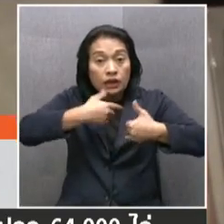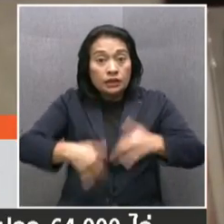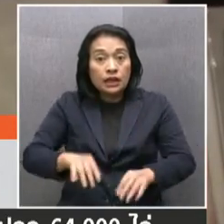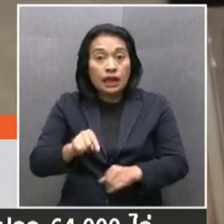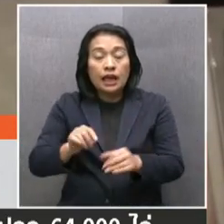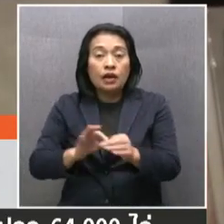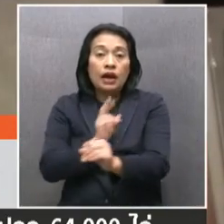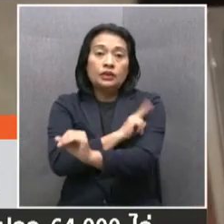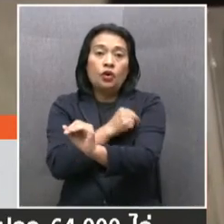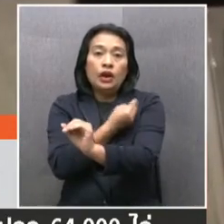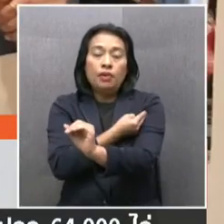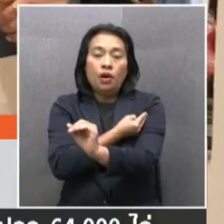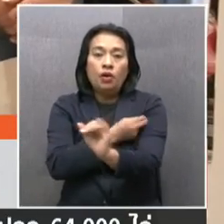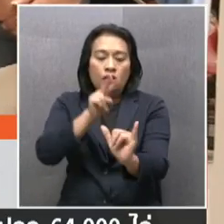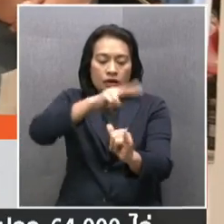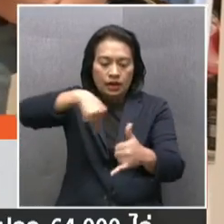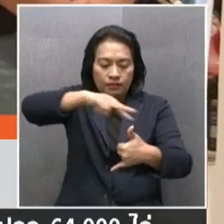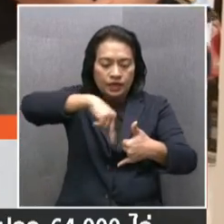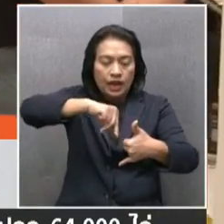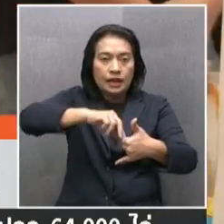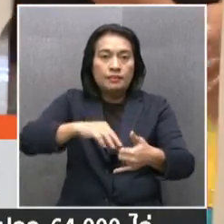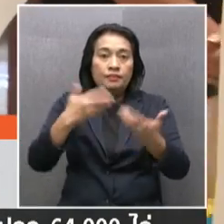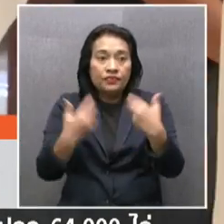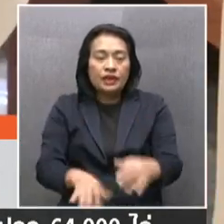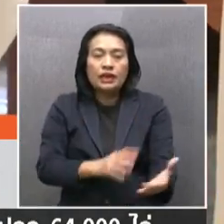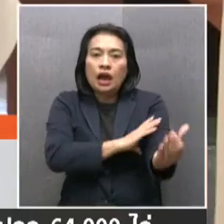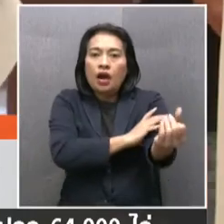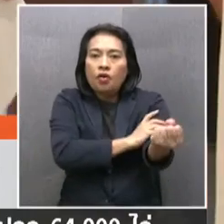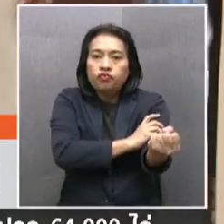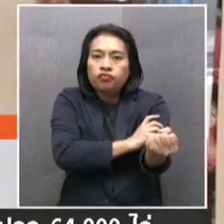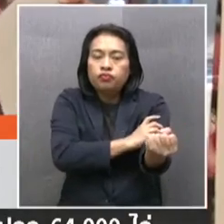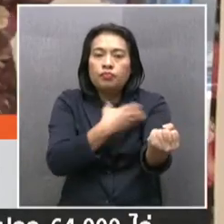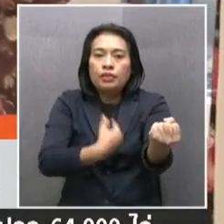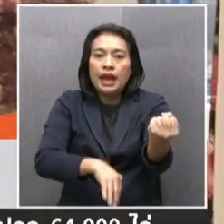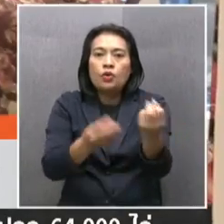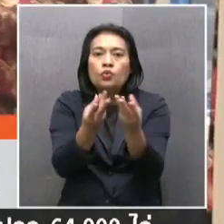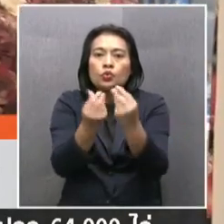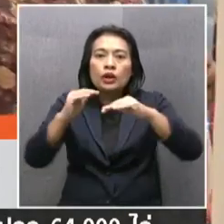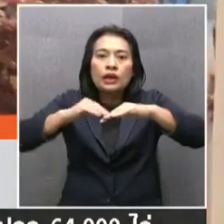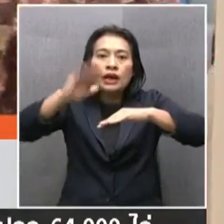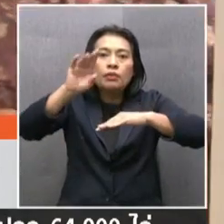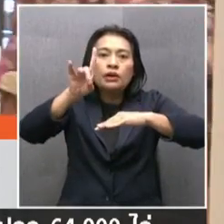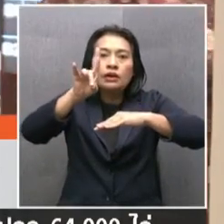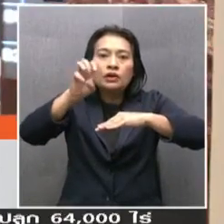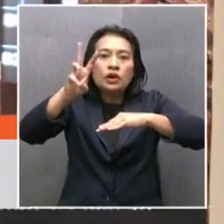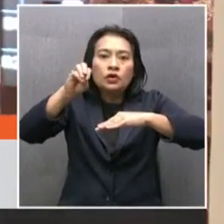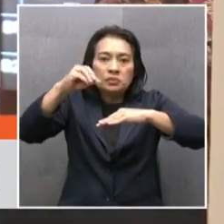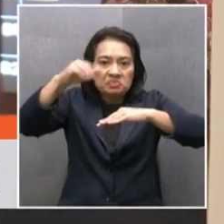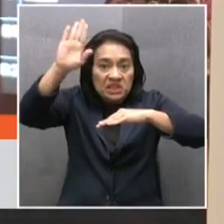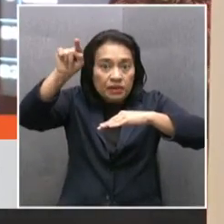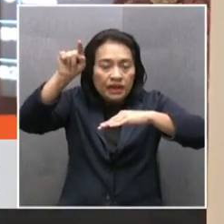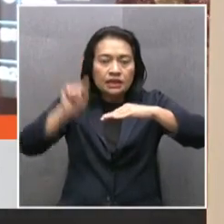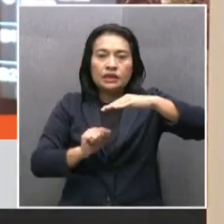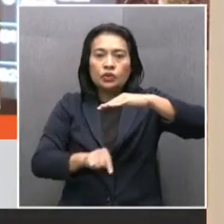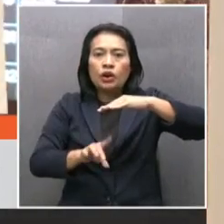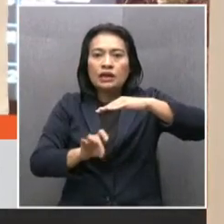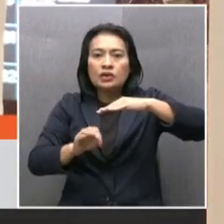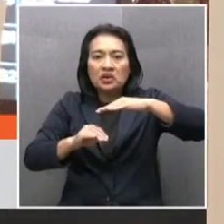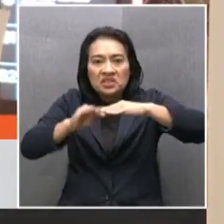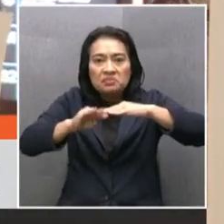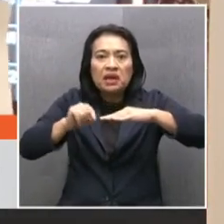การรักษาทีนี้ถ้าวัดค่าความดันมาแล้วนะคะเลขตัวบนเนี่ยเกิน160ตัวล่างเกิน100นะคะก็